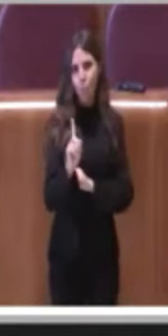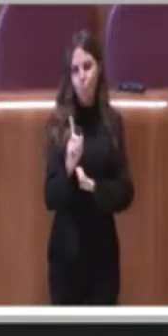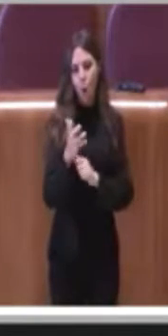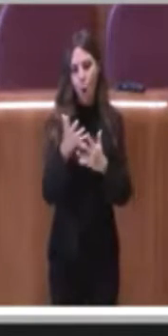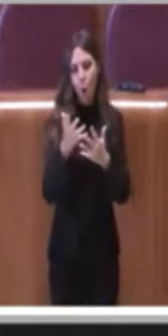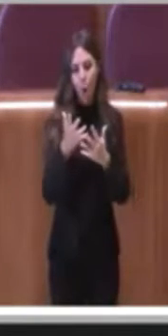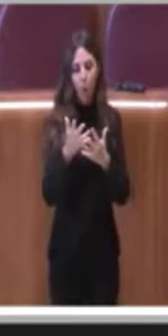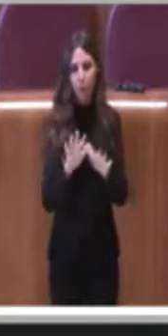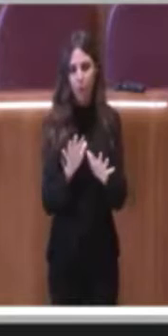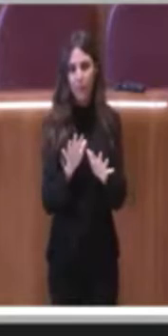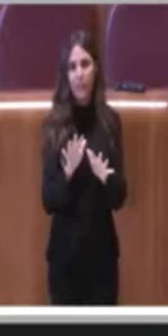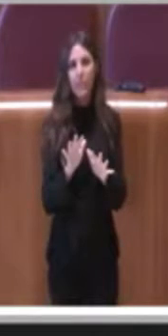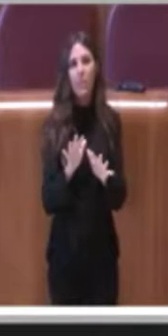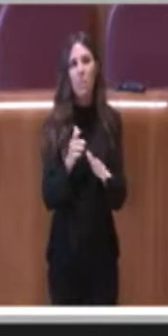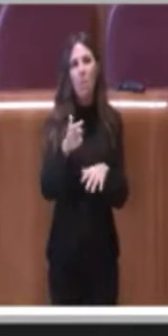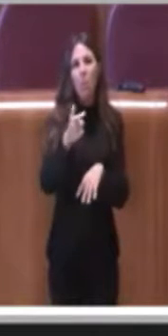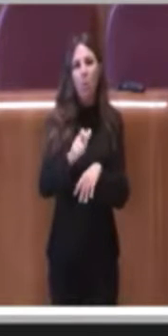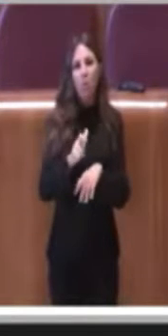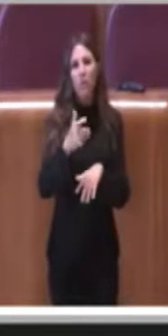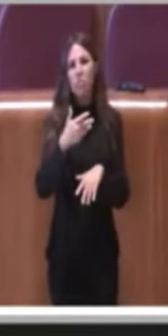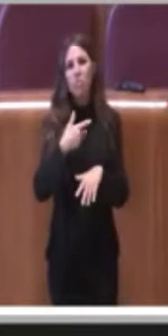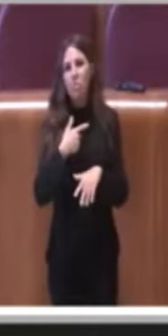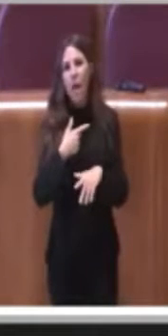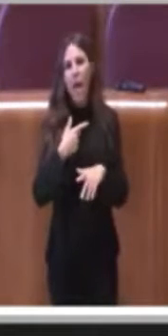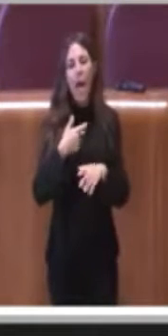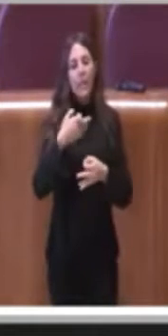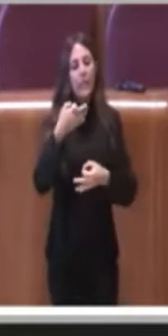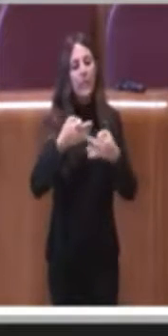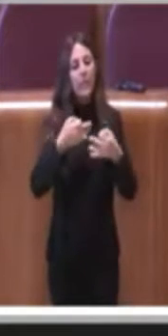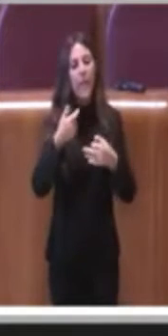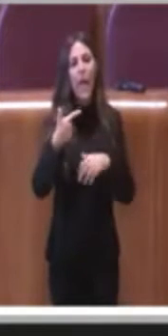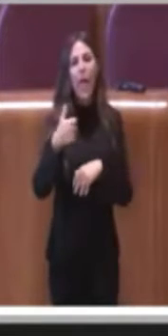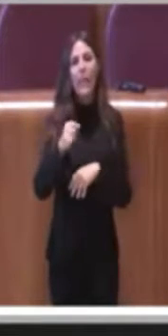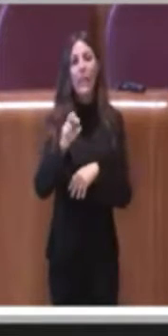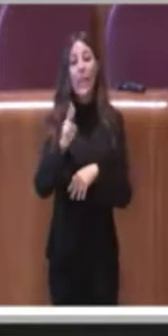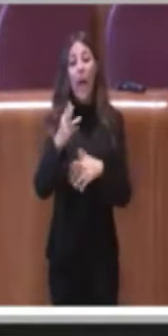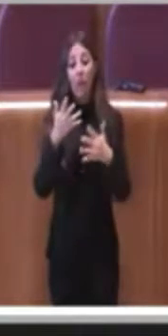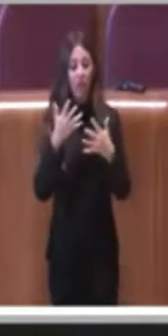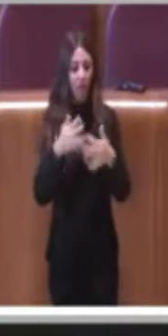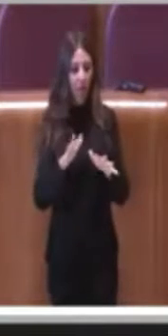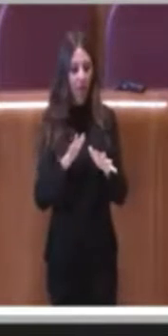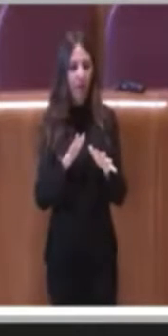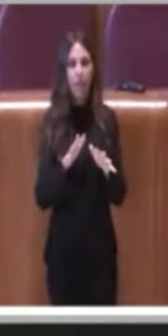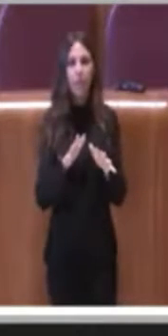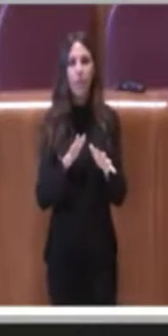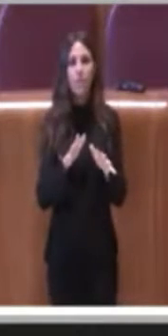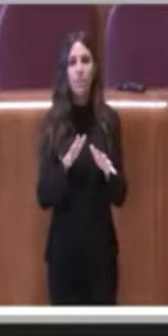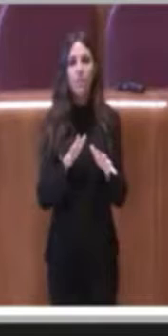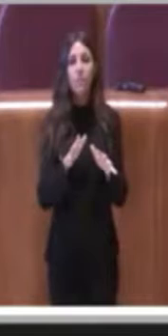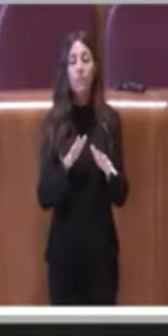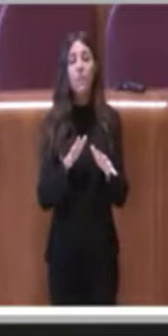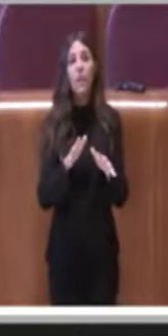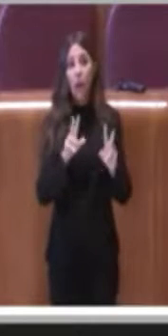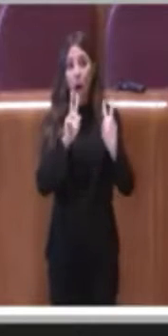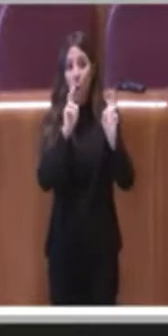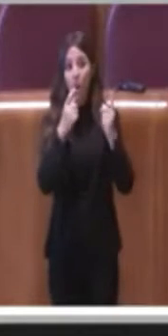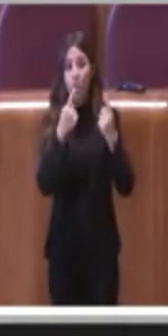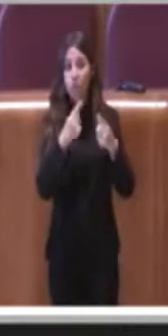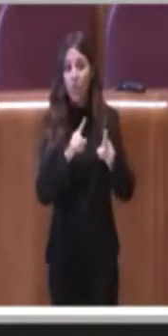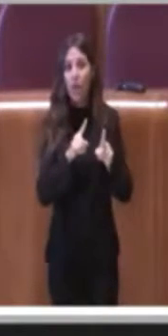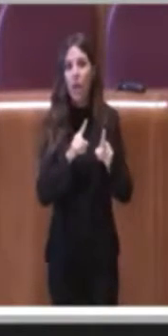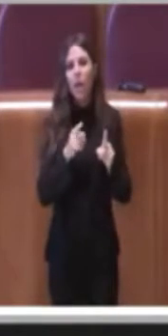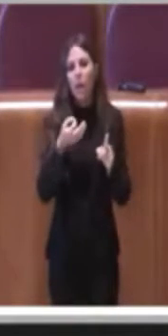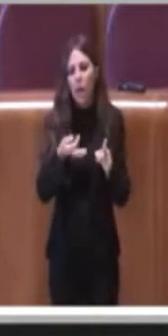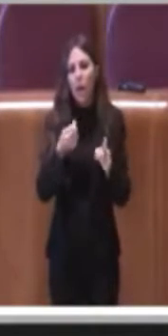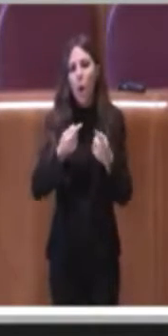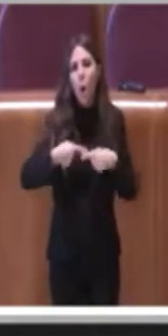termine perché ci sono state già due sentenze del TAR su questo argomento e questo al Consiglio